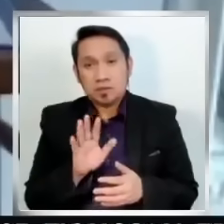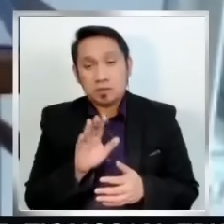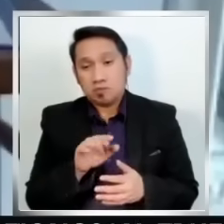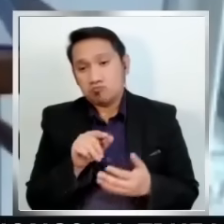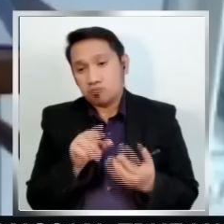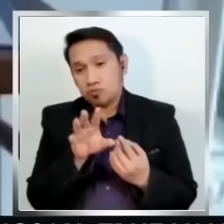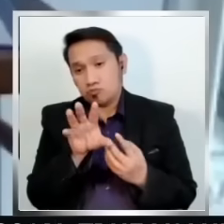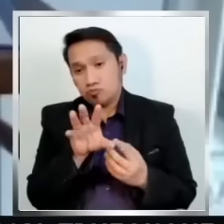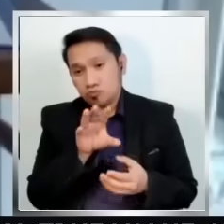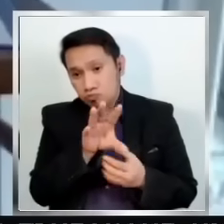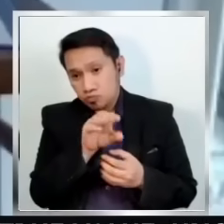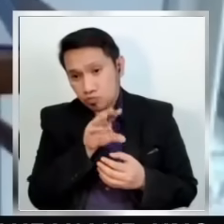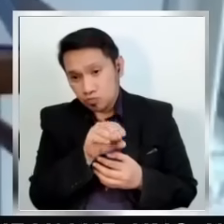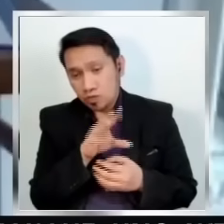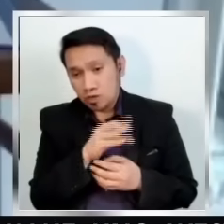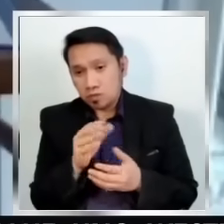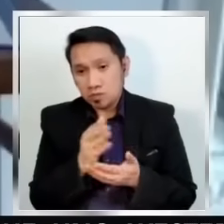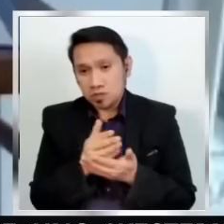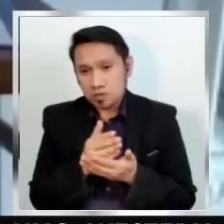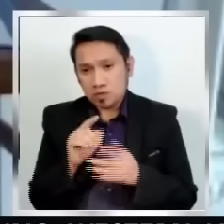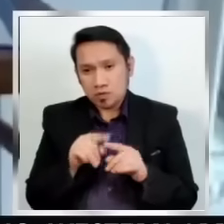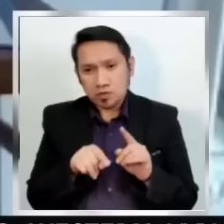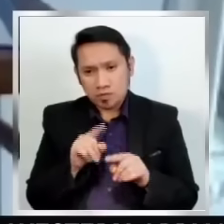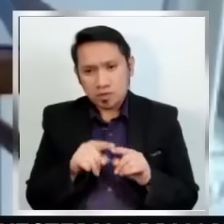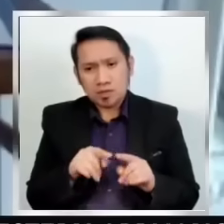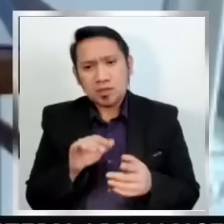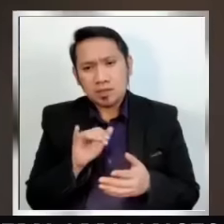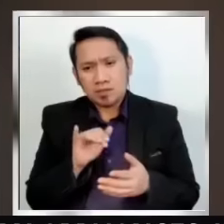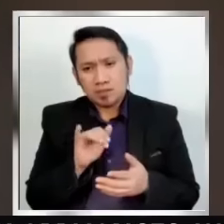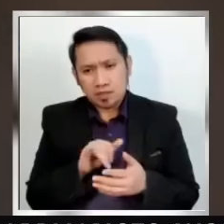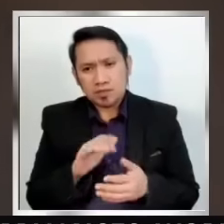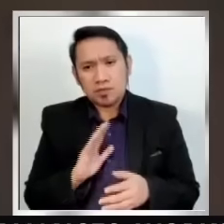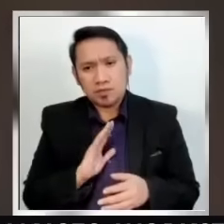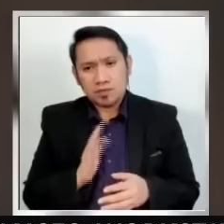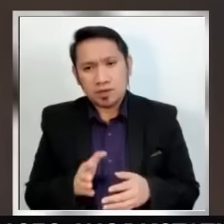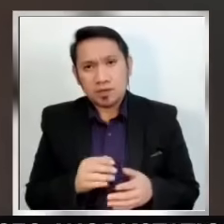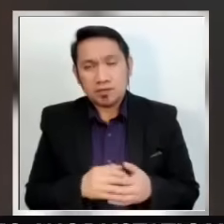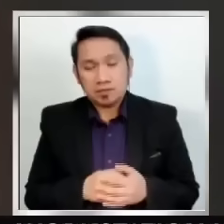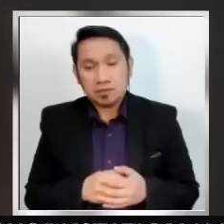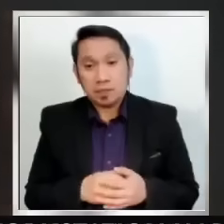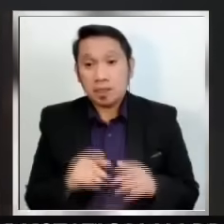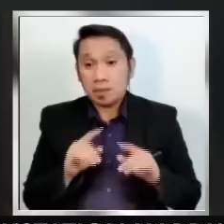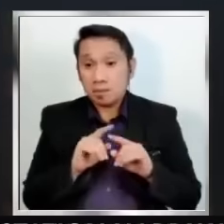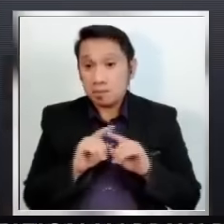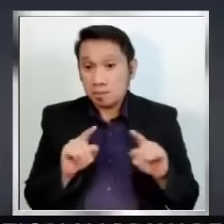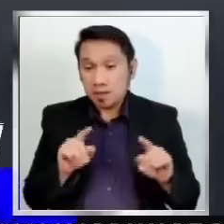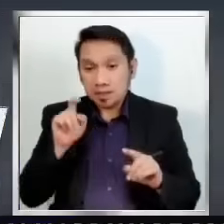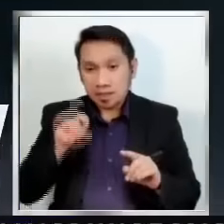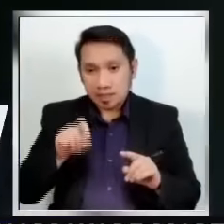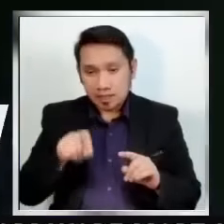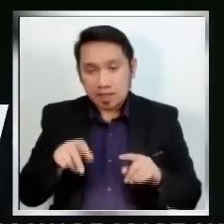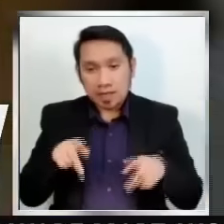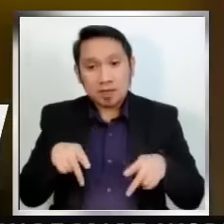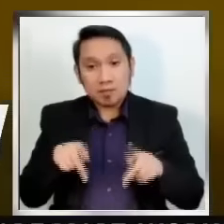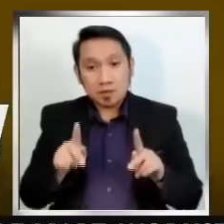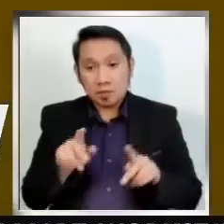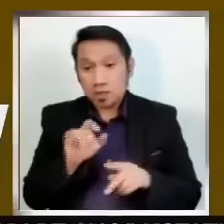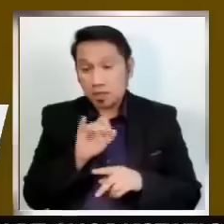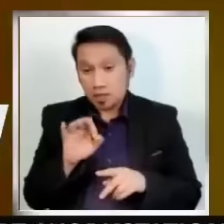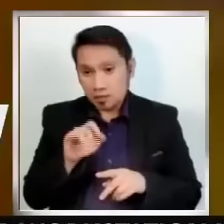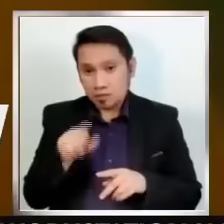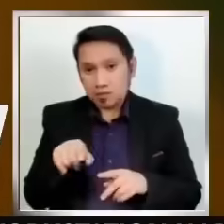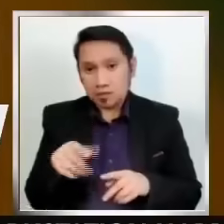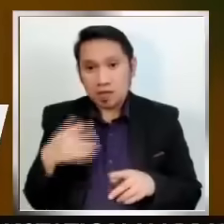you want to share it with your friends. I think that's fine. Pero kailangan na ng pahintulot ng magulang kung ito ay pagkakakitaan